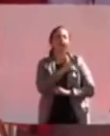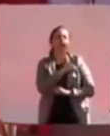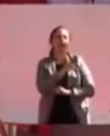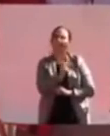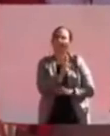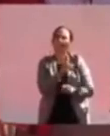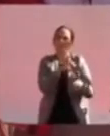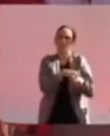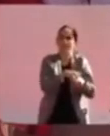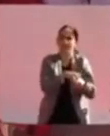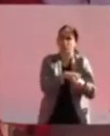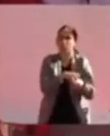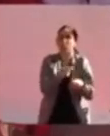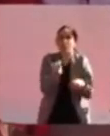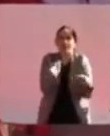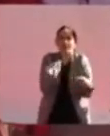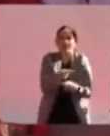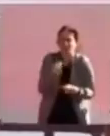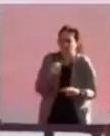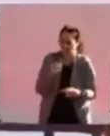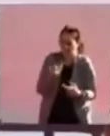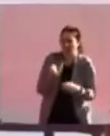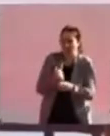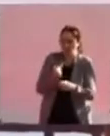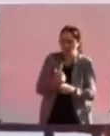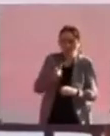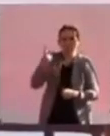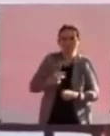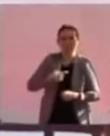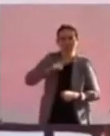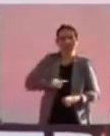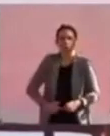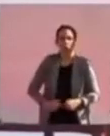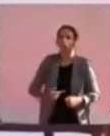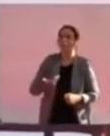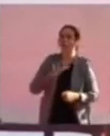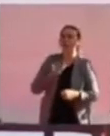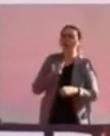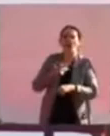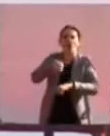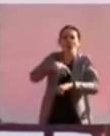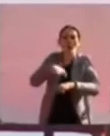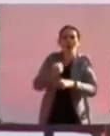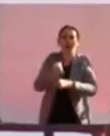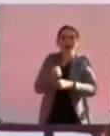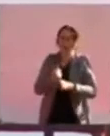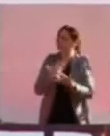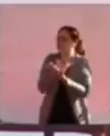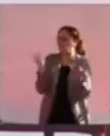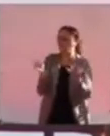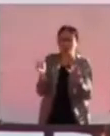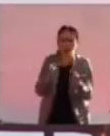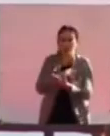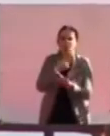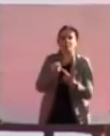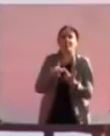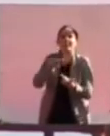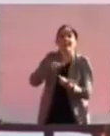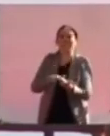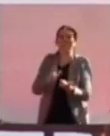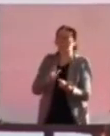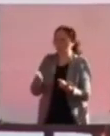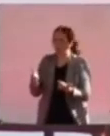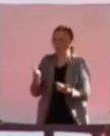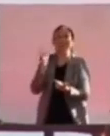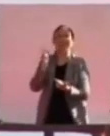dovrebbe avere qualsiasi lavoratore e lavoratrice senza un monte orario definito senza garanzie in caso di malattia infortunio gravidanza e